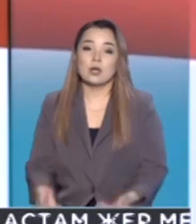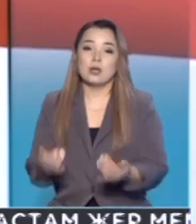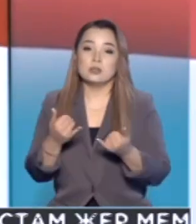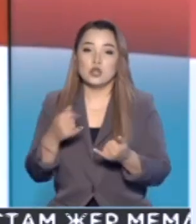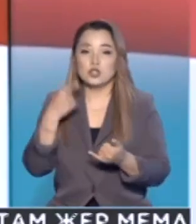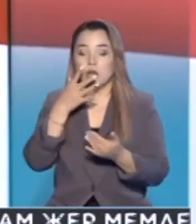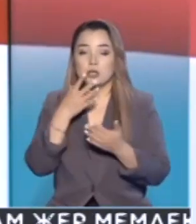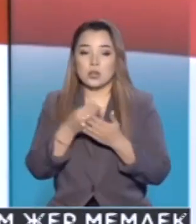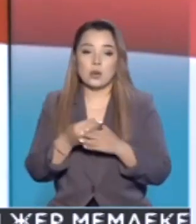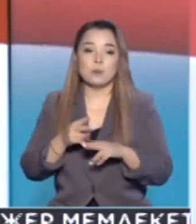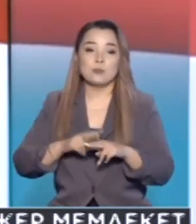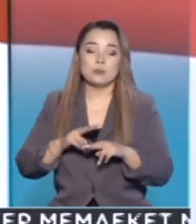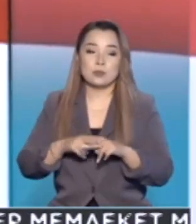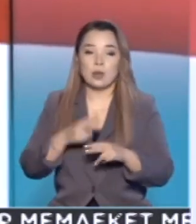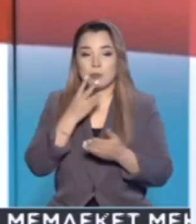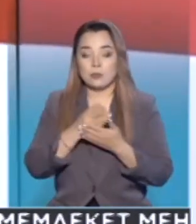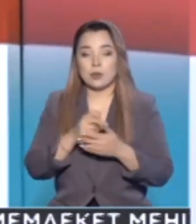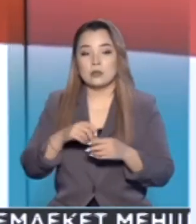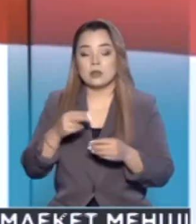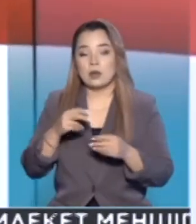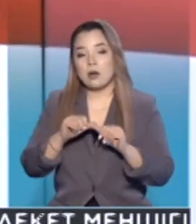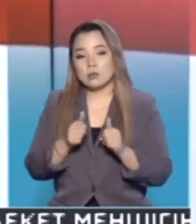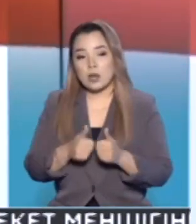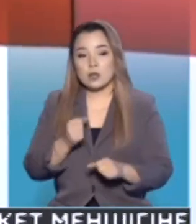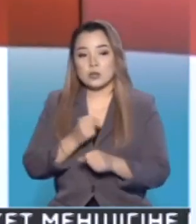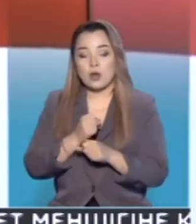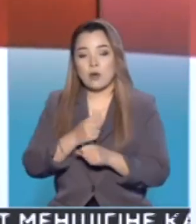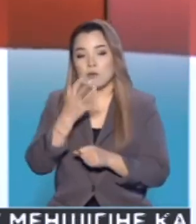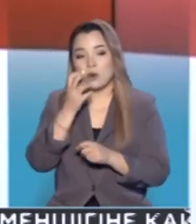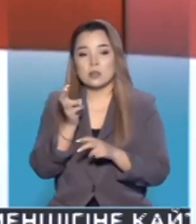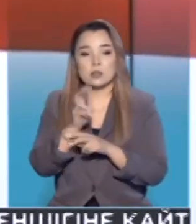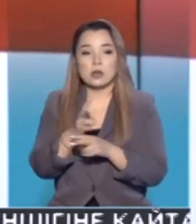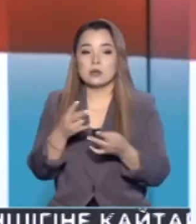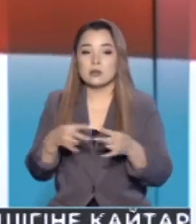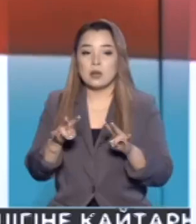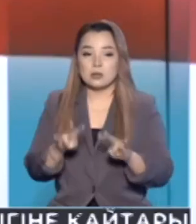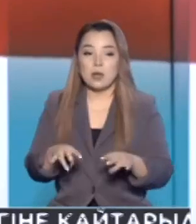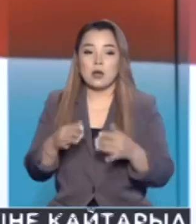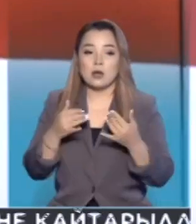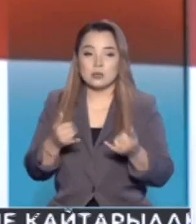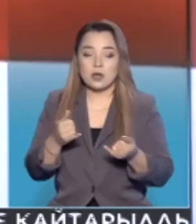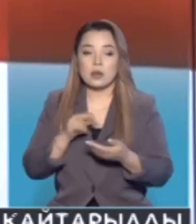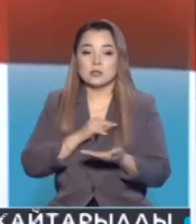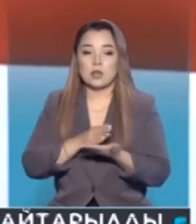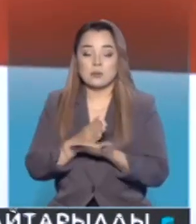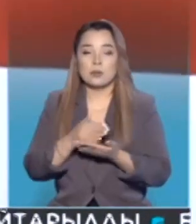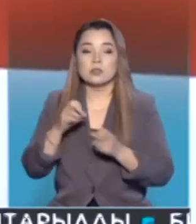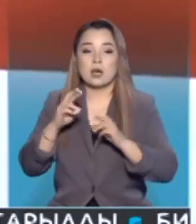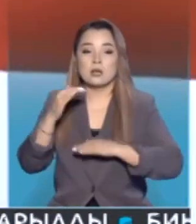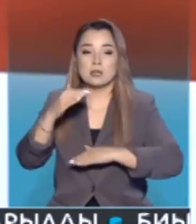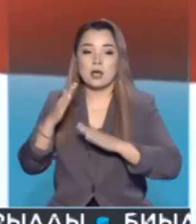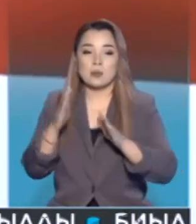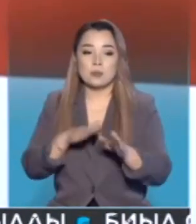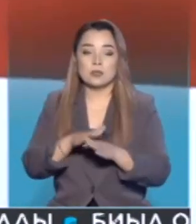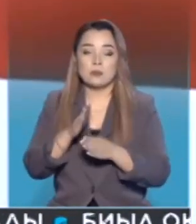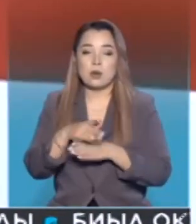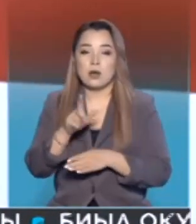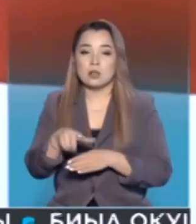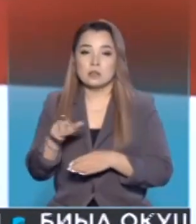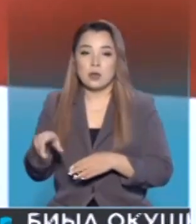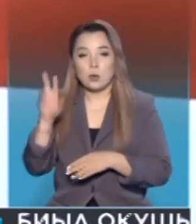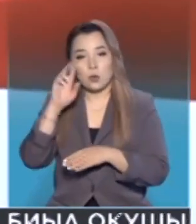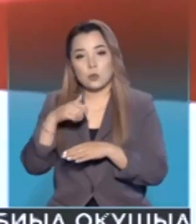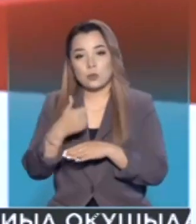енді жеке куәлік рәсімдеушілерге суретке түсу үшін фотографқа барудың қажеті жоқ. Бұл қызметті терминал атқарады. Азаматтарға арналған